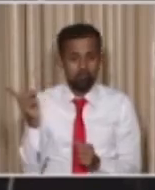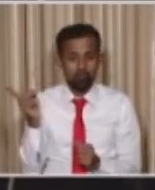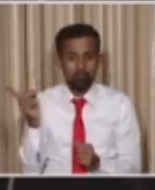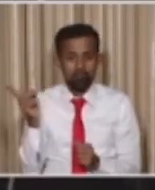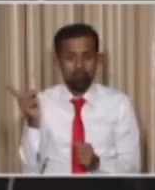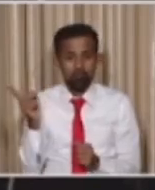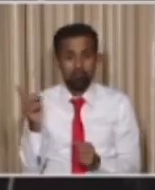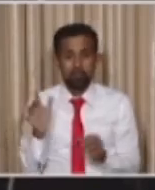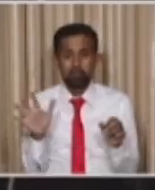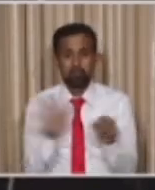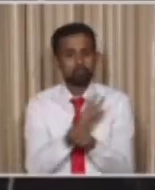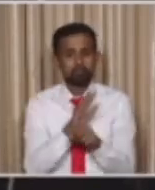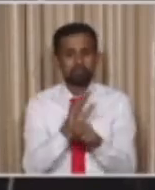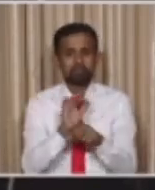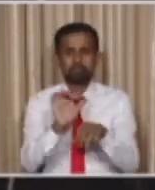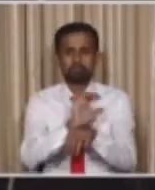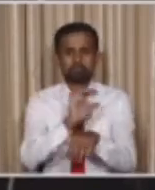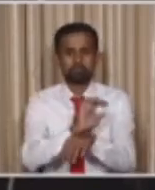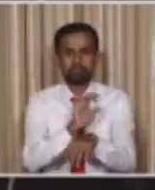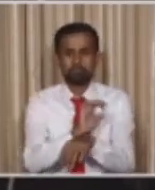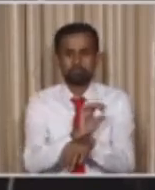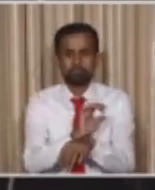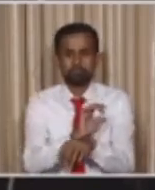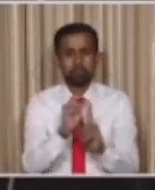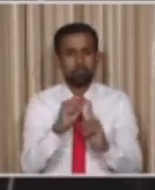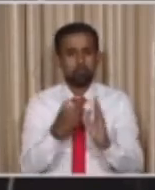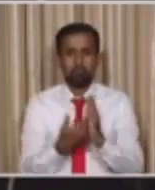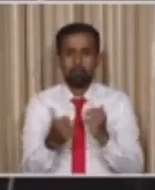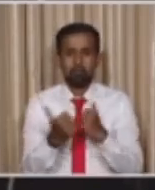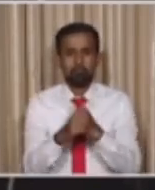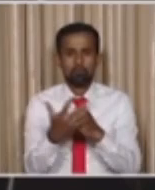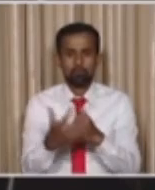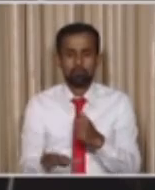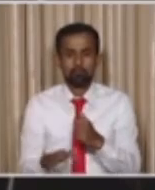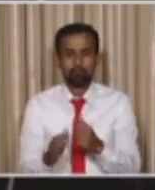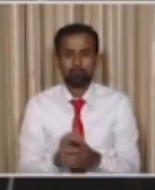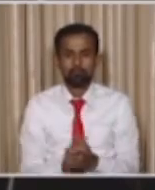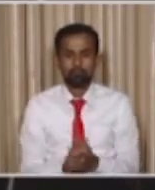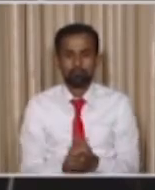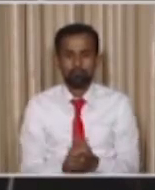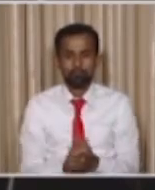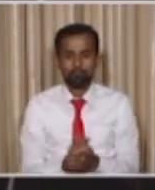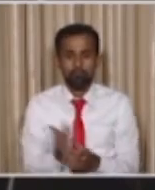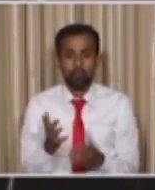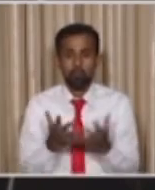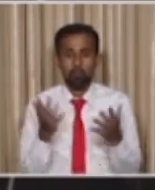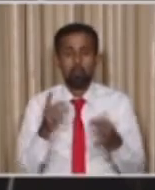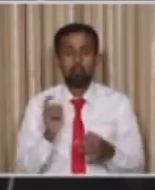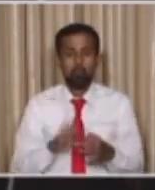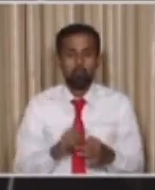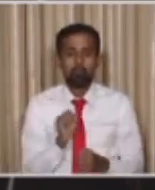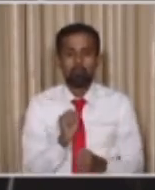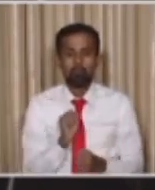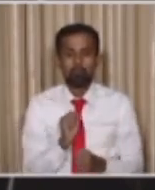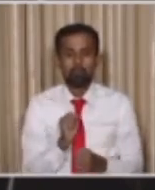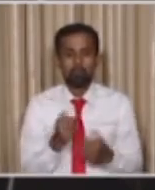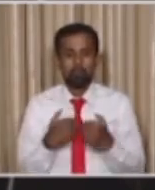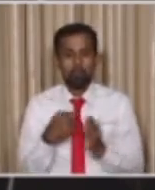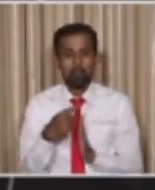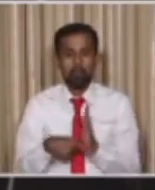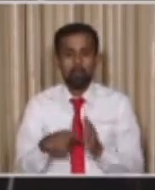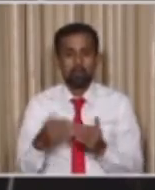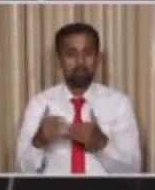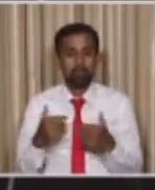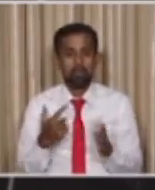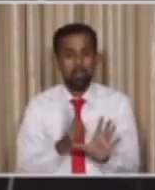මේක ෆුලි ඩිජිටලයිස් කරලා තියෙන සම්පූර්ණයෙන් ඩිජිටලයිස් කරලා තියෙන දැන් මේකේ තියෙන ලොකුම ප්‍රශ්නය තමයි අපේ රටට එන